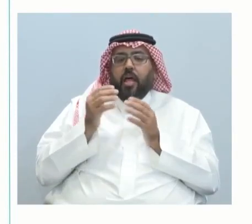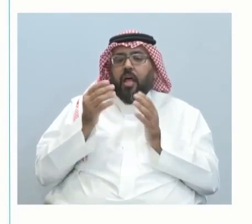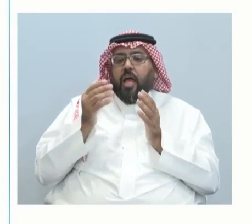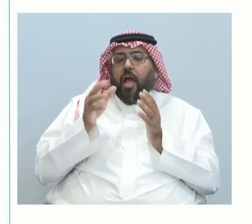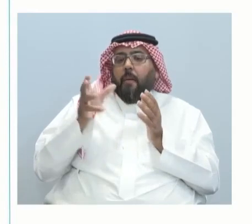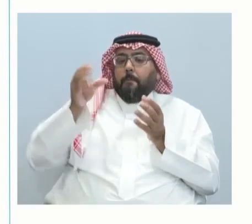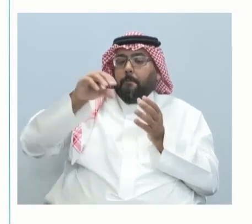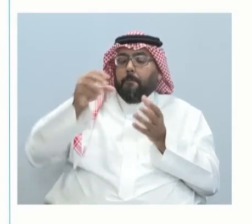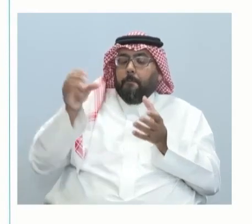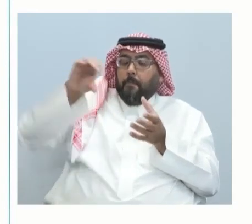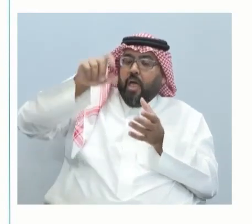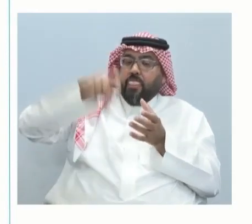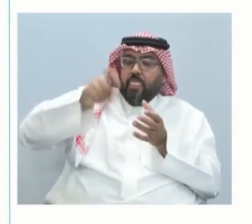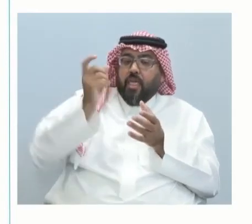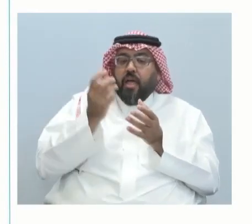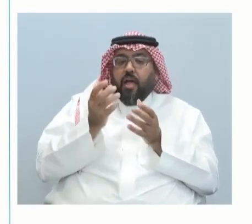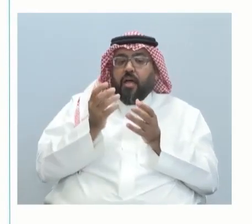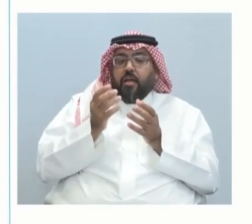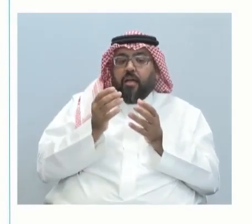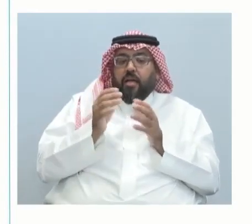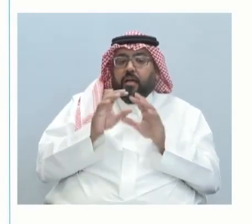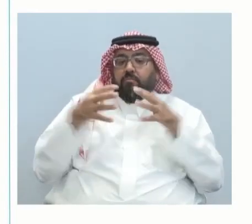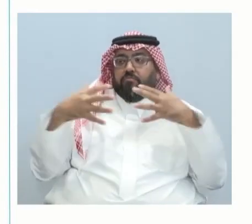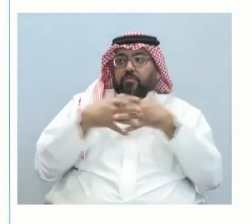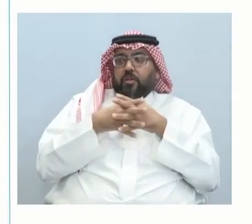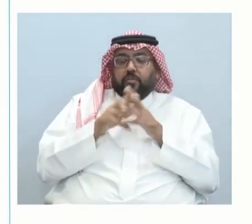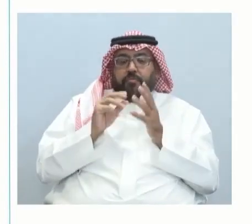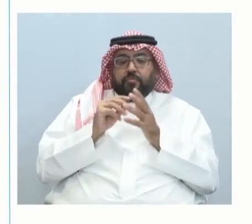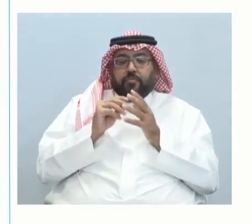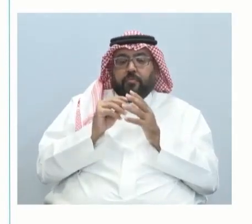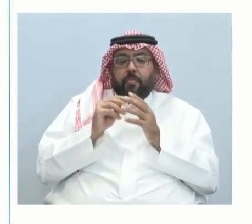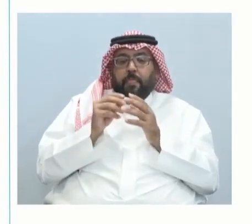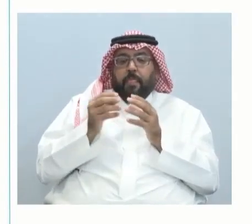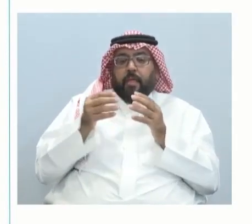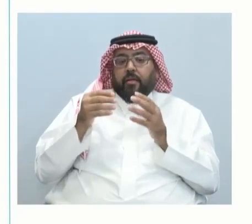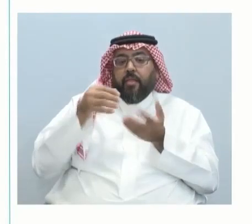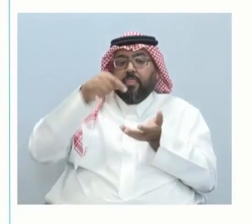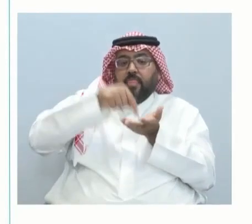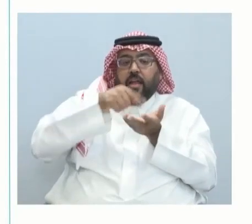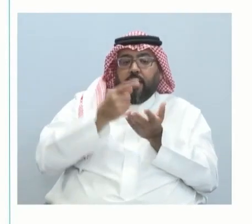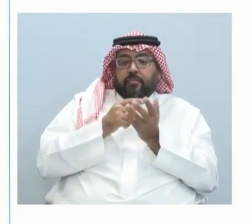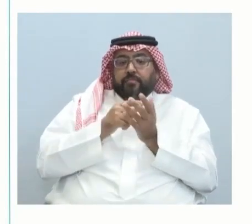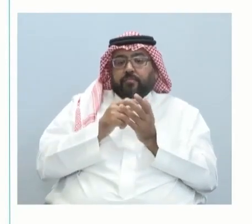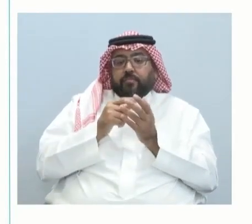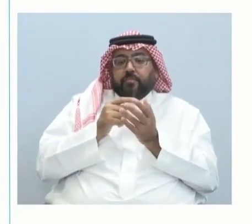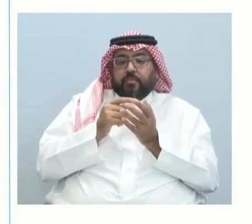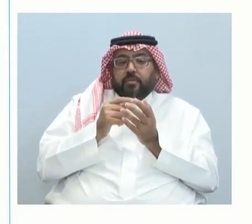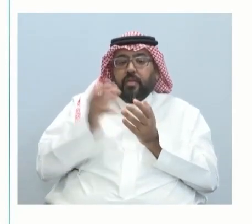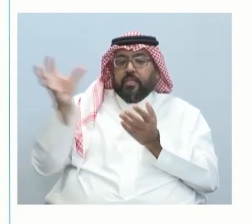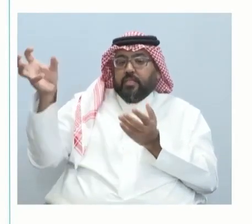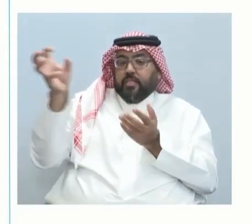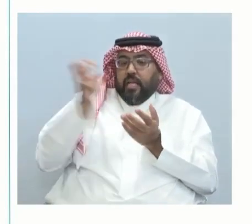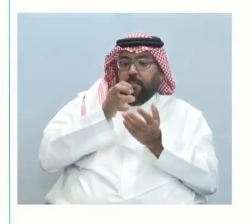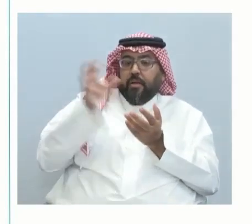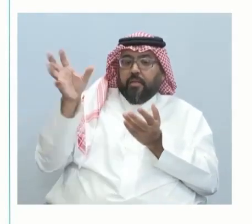بان الماده التي تحتوي على زوج من الالكترونات ويشارك فيها هي قاعده بينما الماده التي لا الماده التي تستقبل